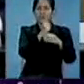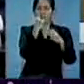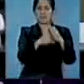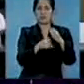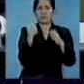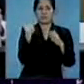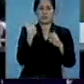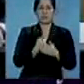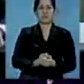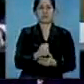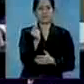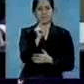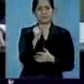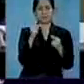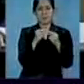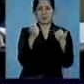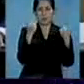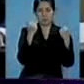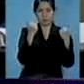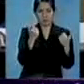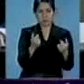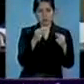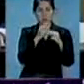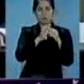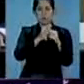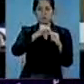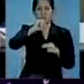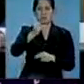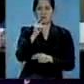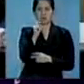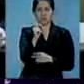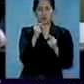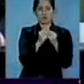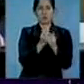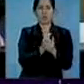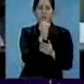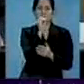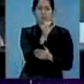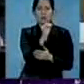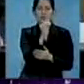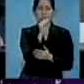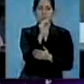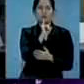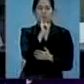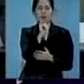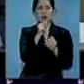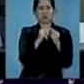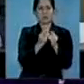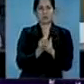พรยังไม่ได้พูดก้าวล่วงถึงสถาบันเลยนะครับพูดก็ด้วยความเคารพพูดครั้งเดียวเท่านั้นเองแต่ถ้าไม่จำเป็